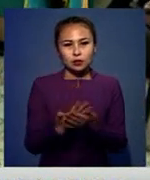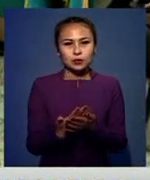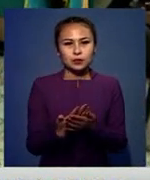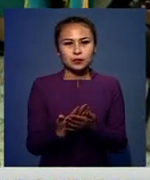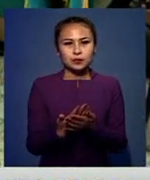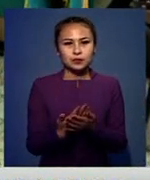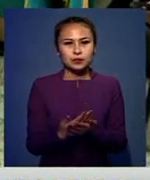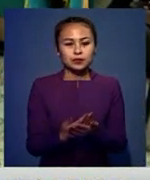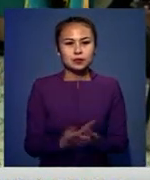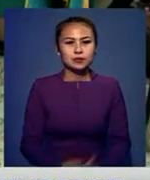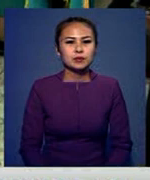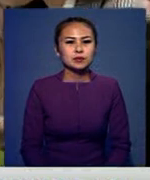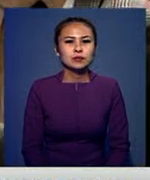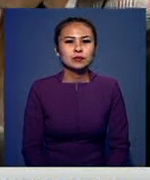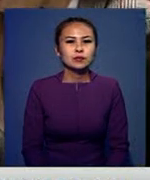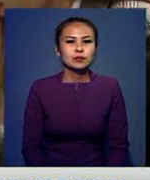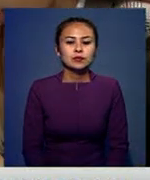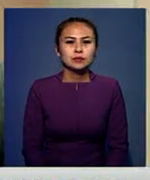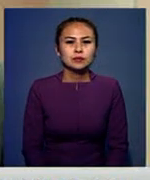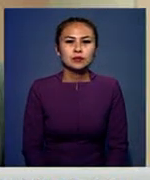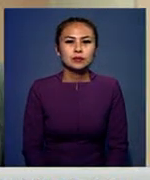күн деп атап өтті Олжас Сүлейменов.